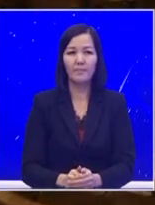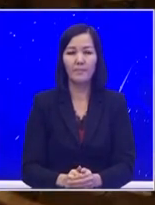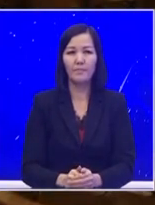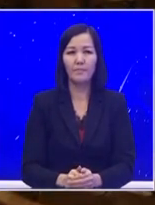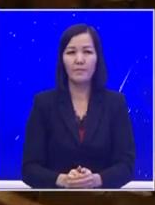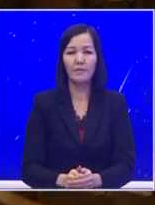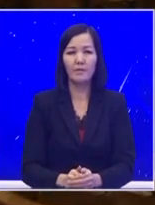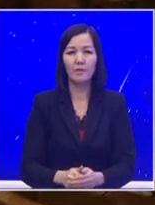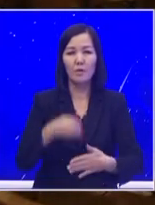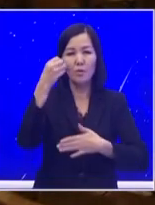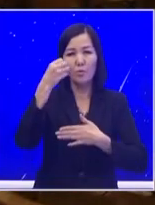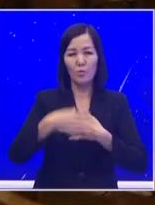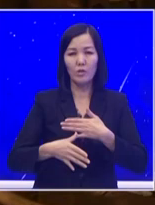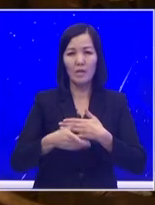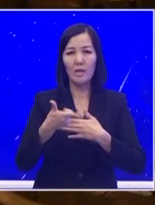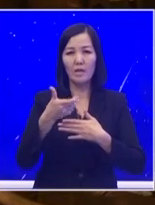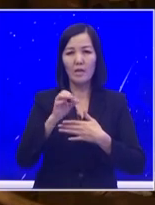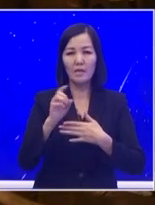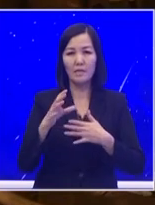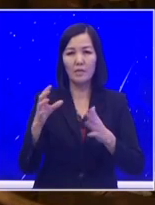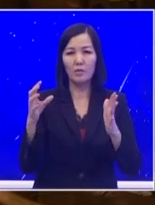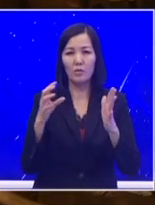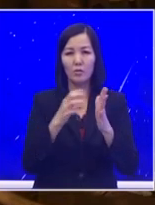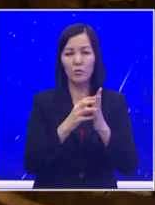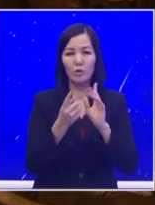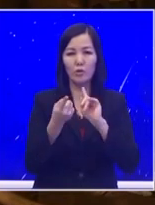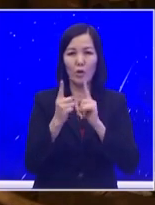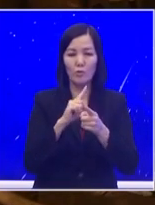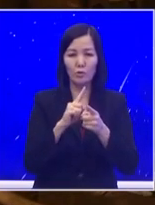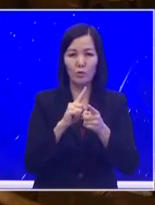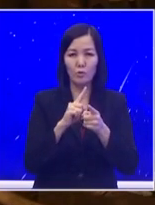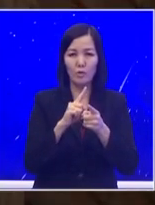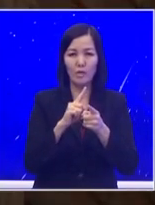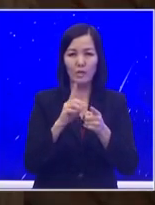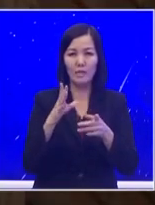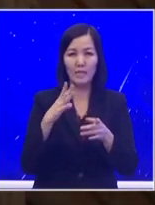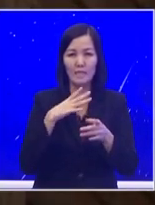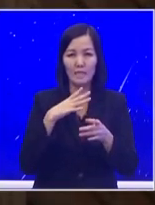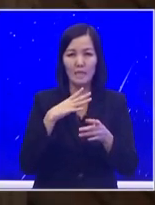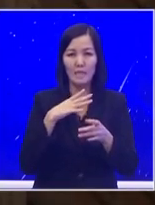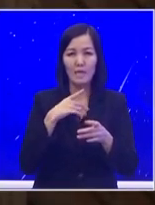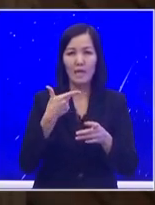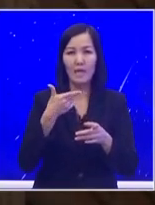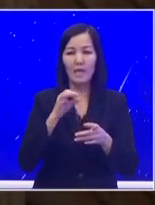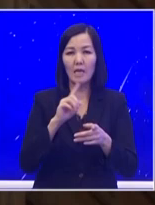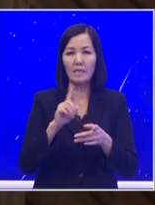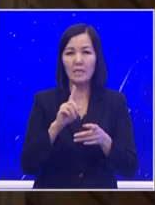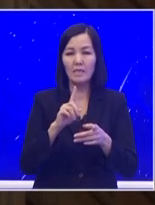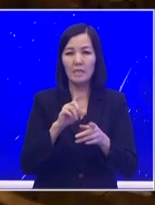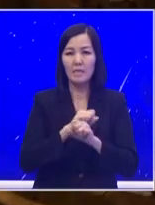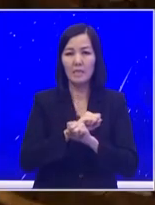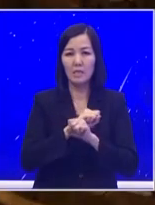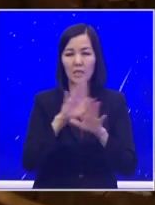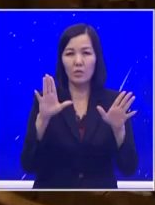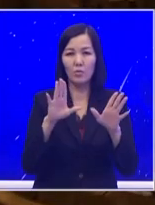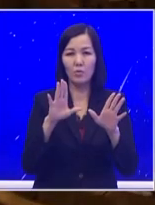Орталық газдың жаңағы счетчигінің ауыстыру жұмыстары атқарылып жатқан кезде газдың шығуы және оның